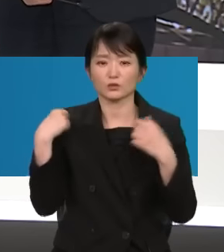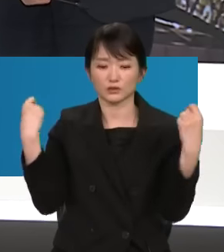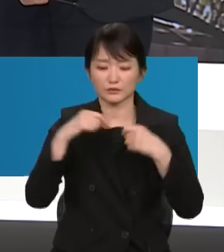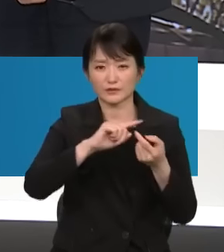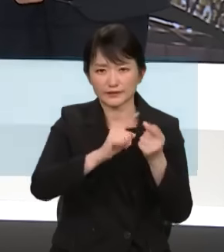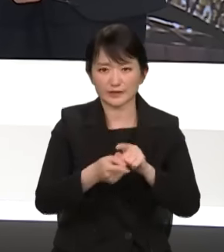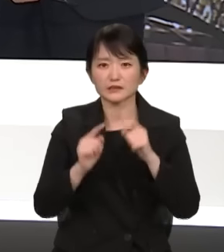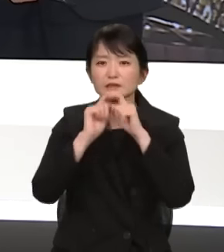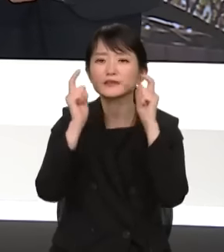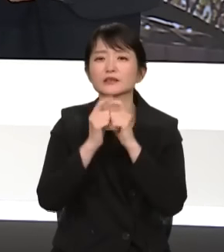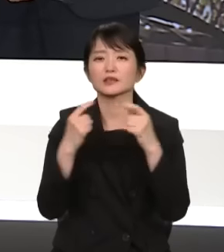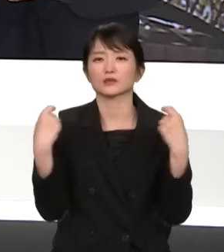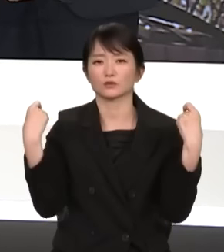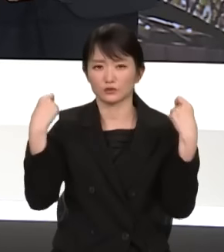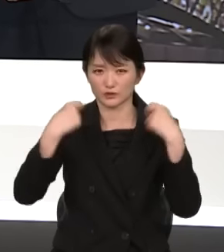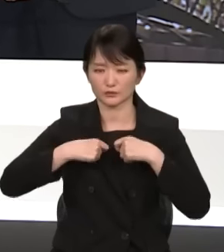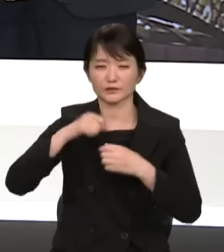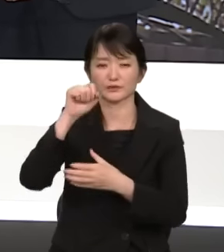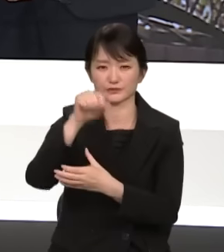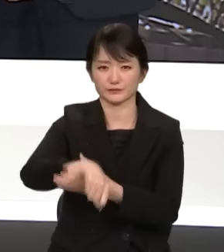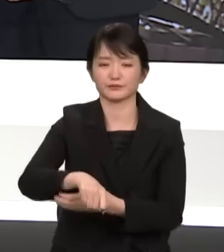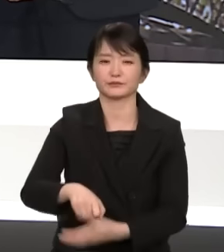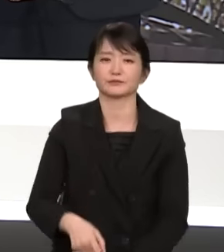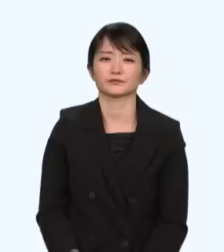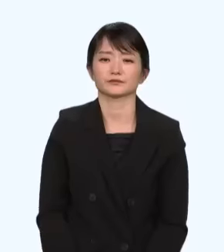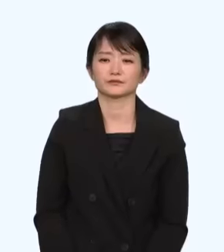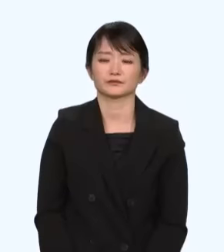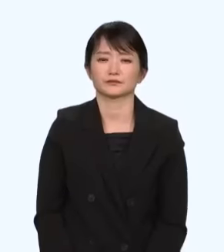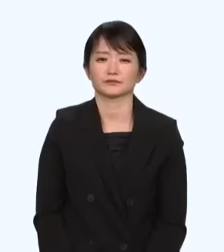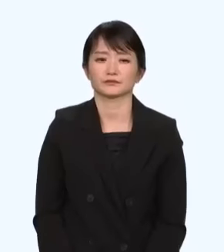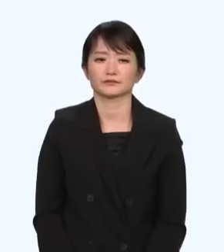사복을 허용하기로 했습니다. 성화선 기자입니다.